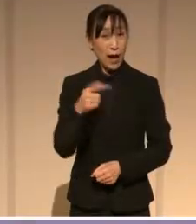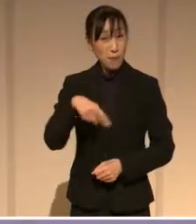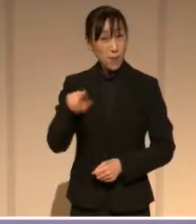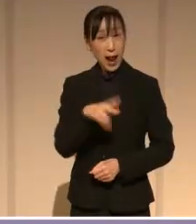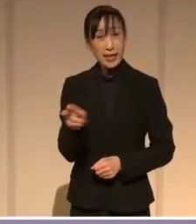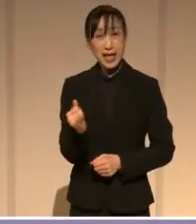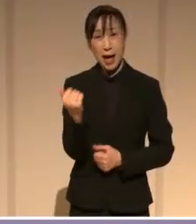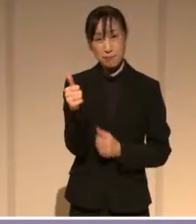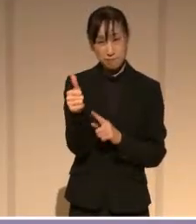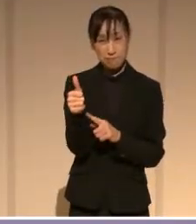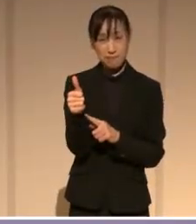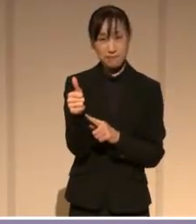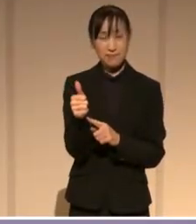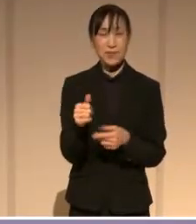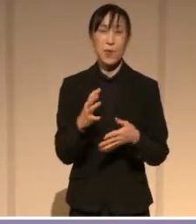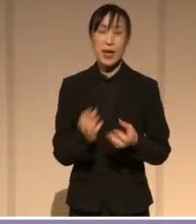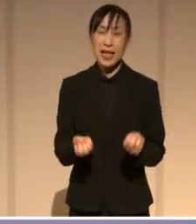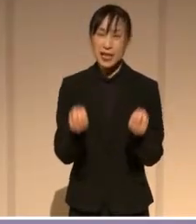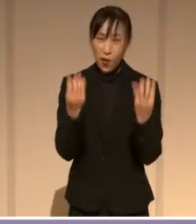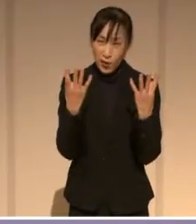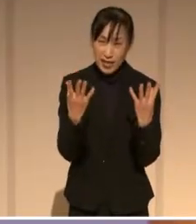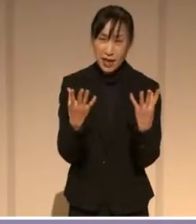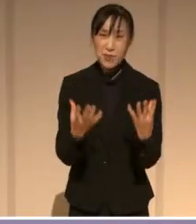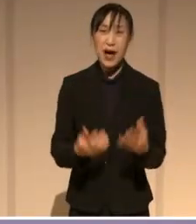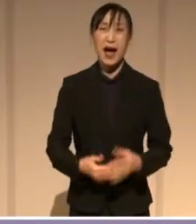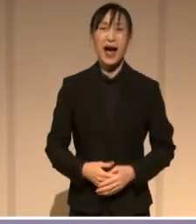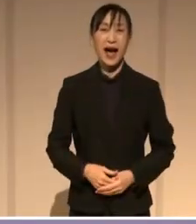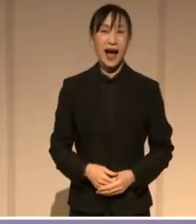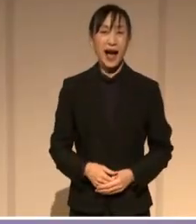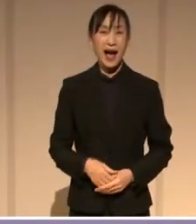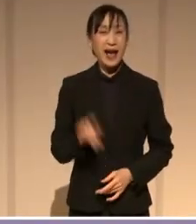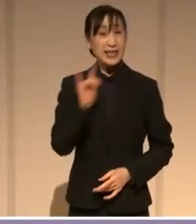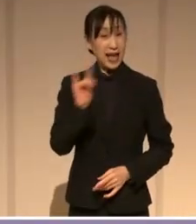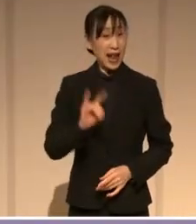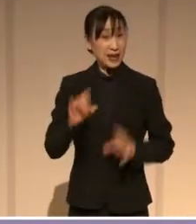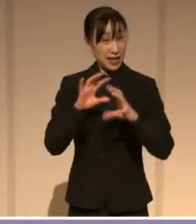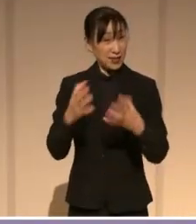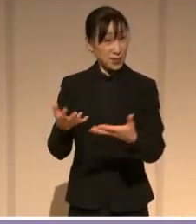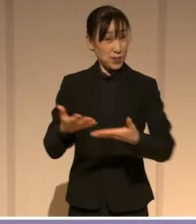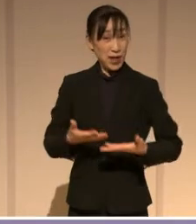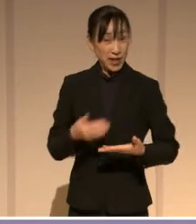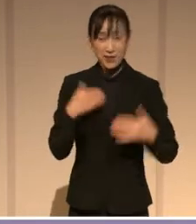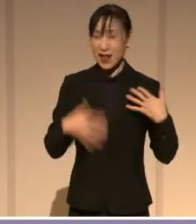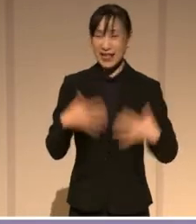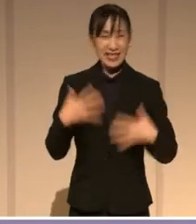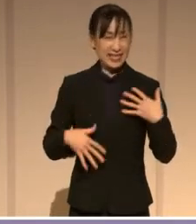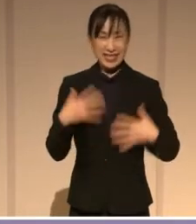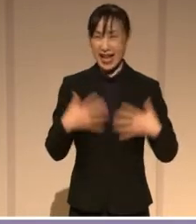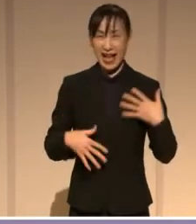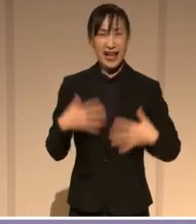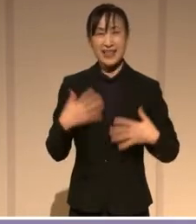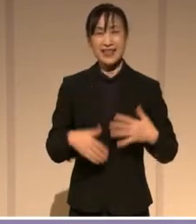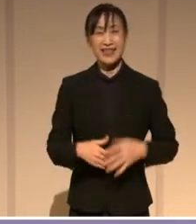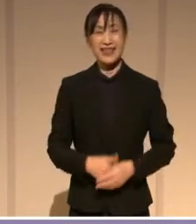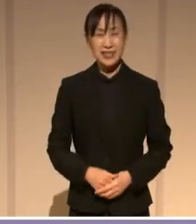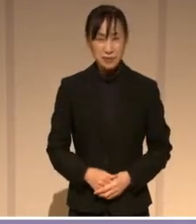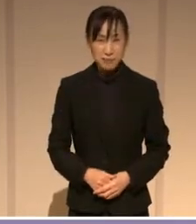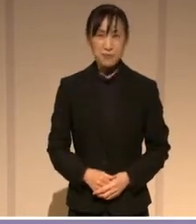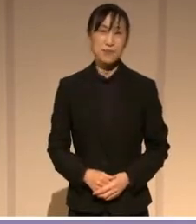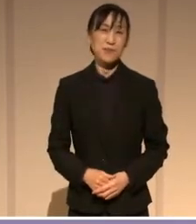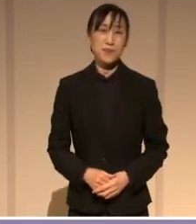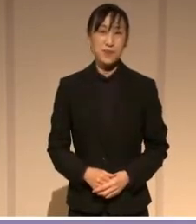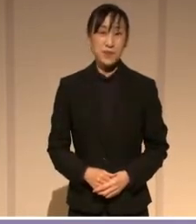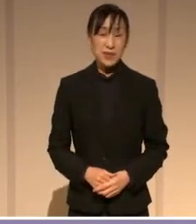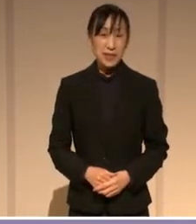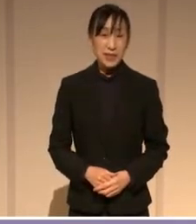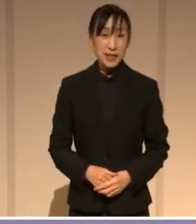かーんキャラクター嬉しいですよすごい白熱した戦いでスターウイグル